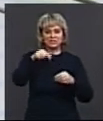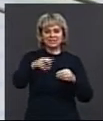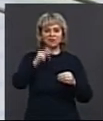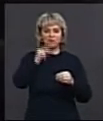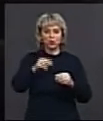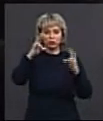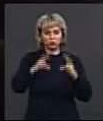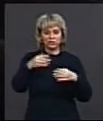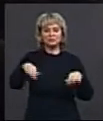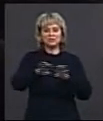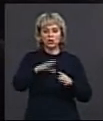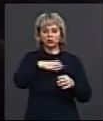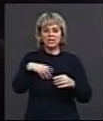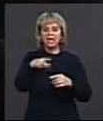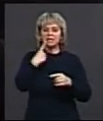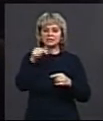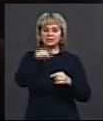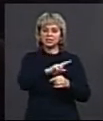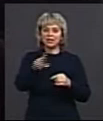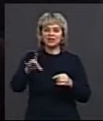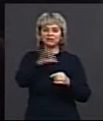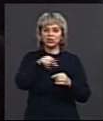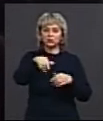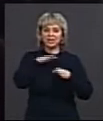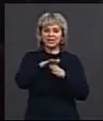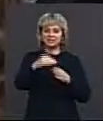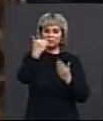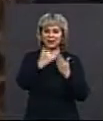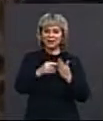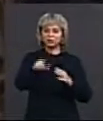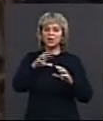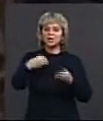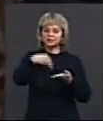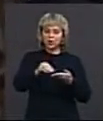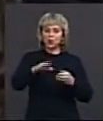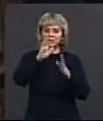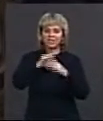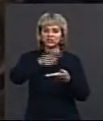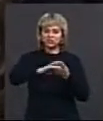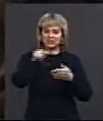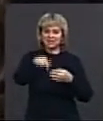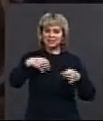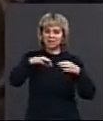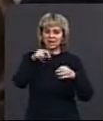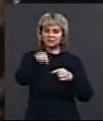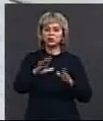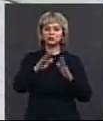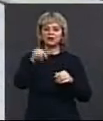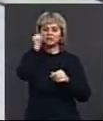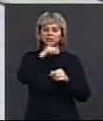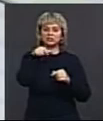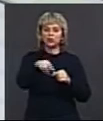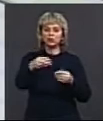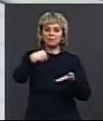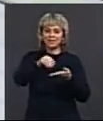виновных ущерб. Также губернатор рассказал, как в регионе реализуются программы по закупке экологически чистого транспорта. Только в этом году